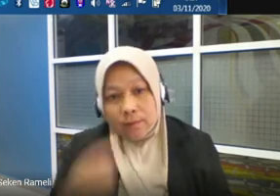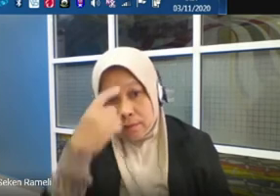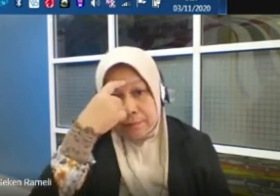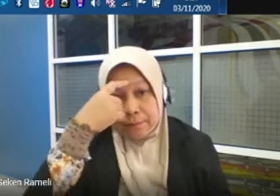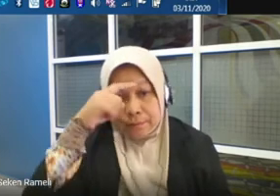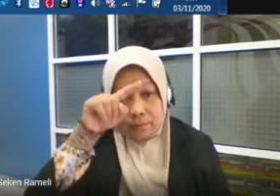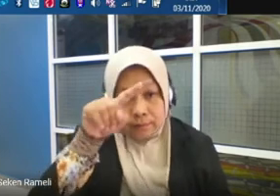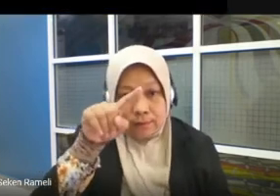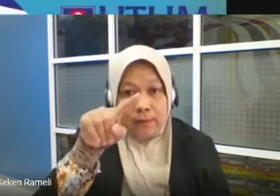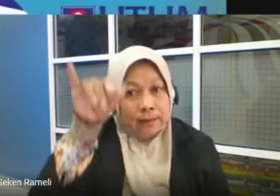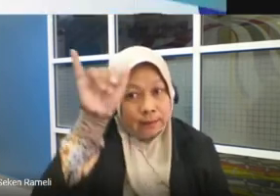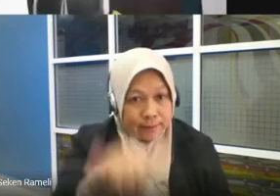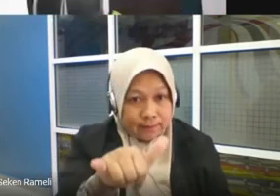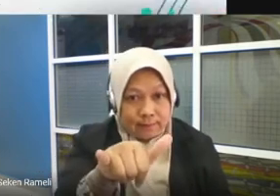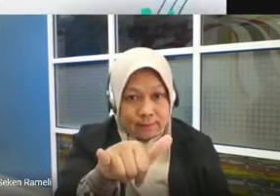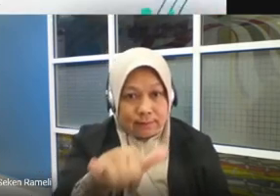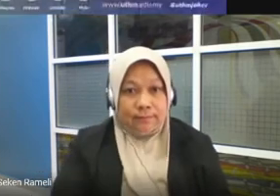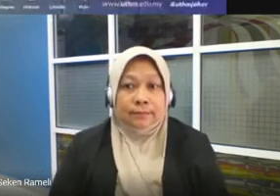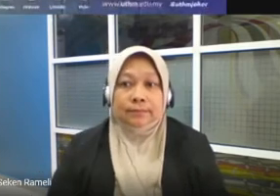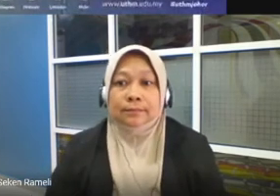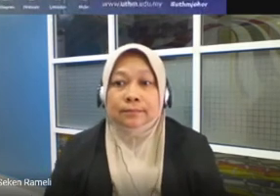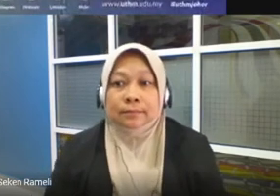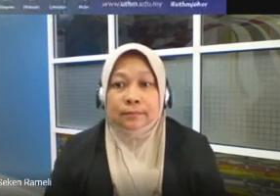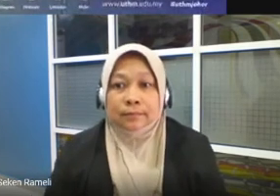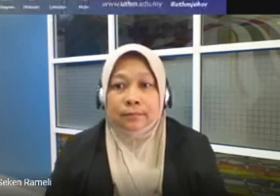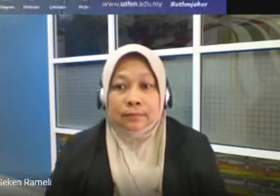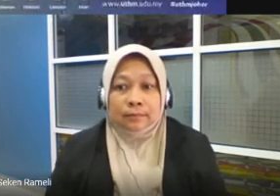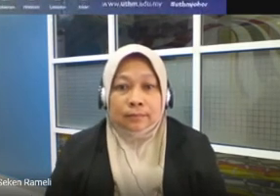untuk say yes. Nampak?